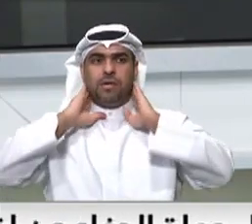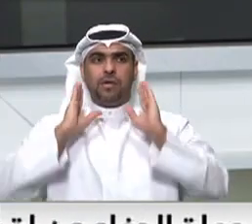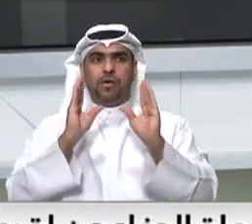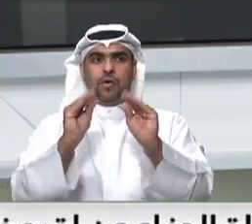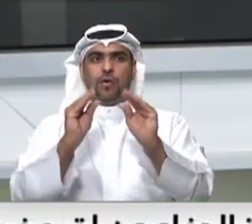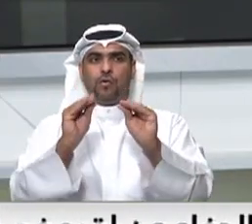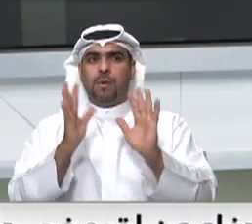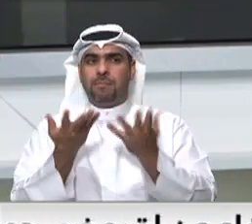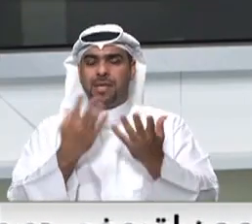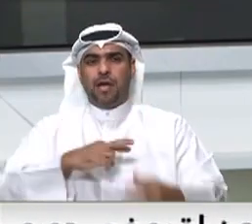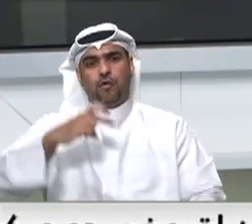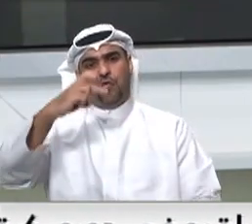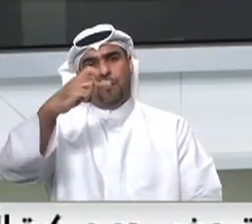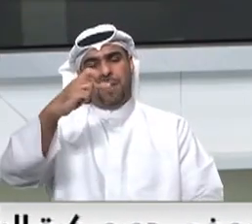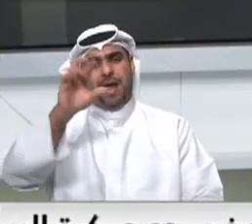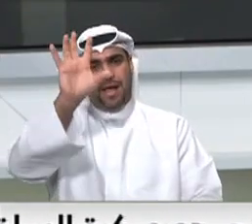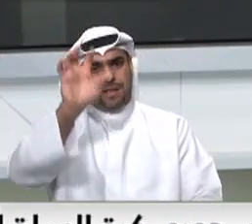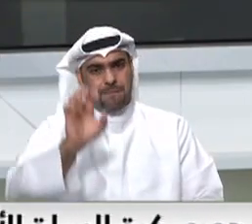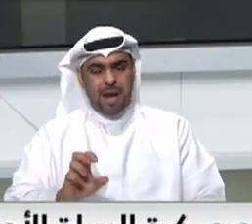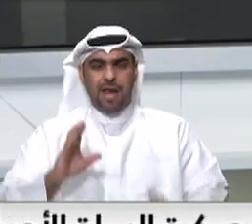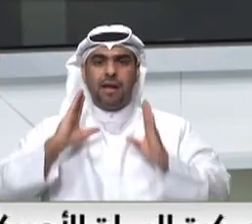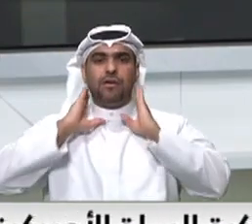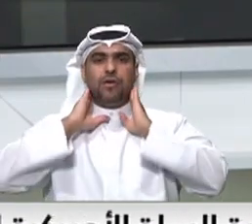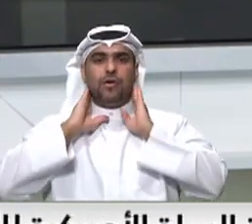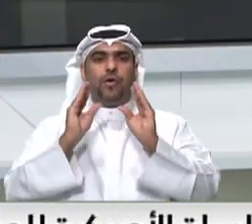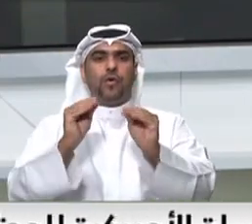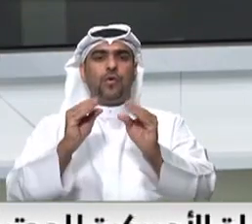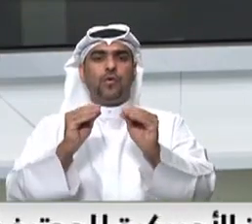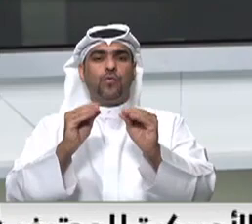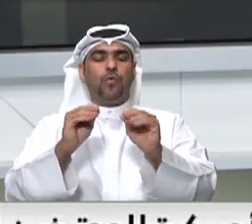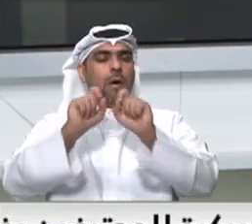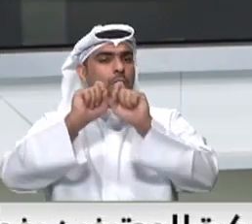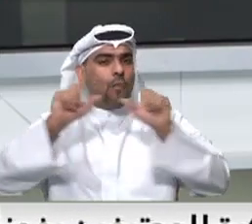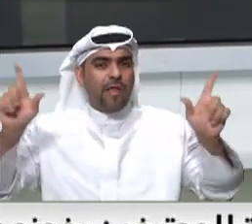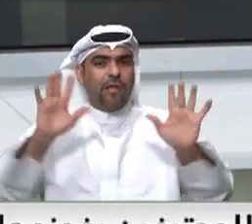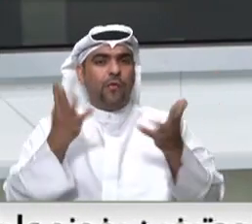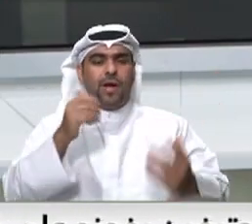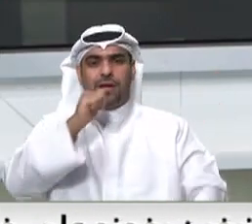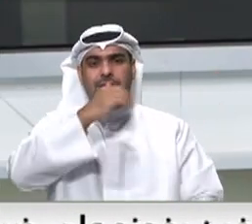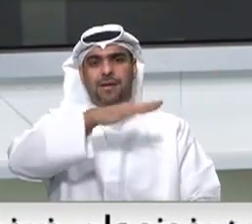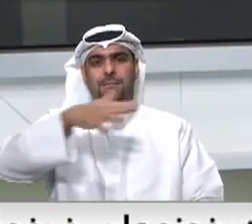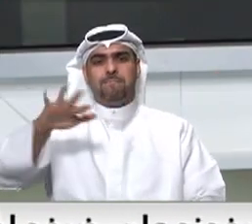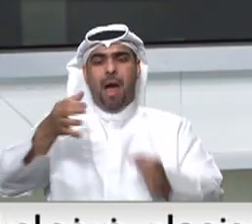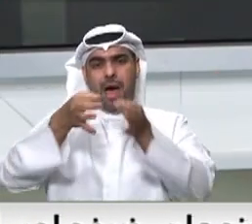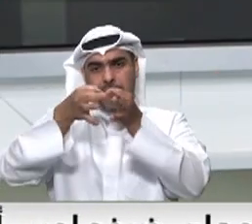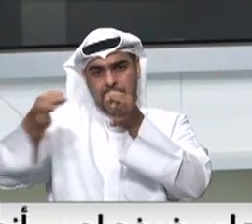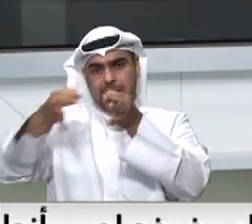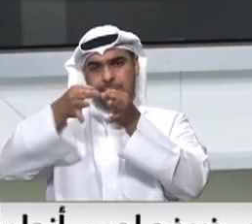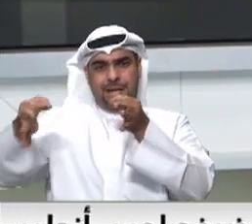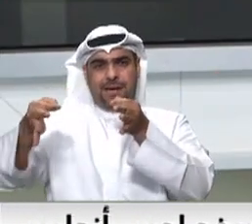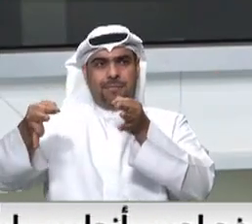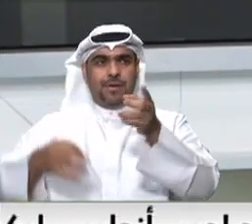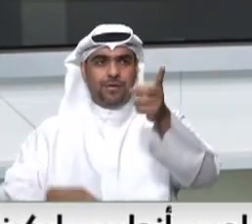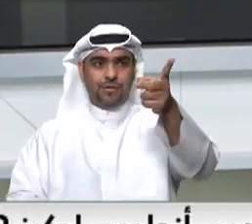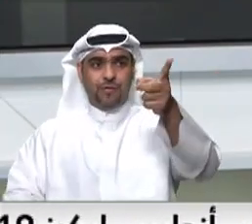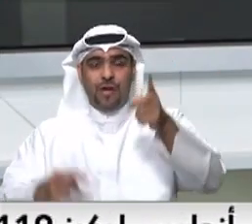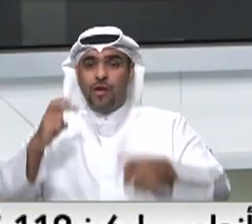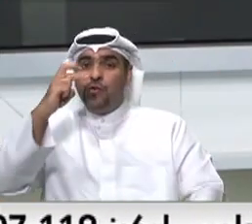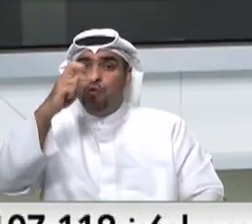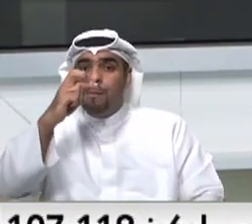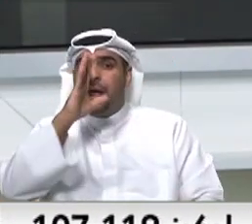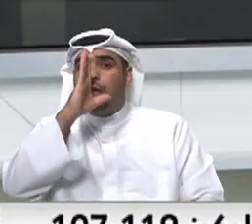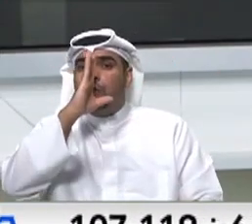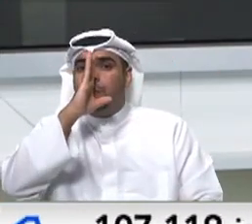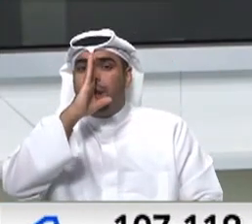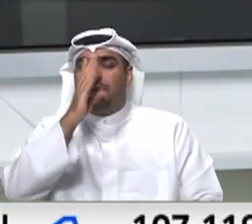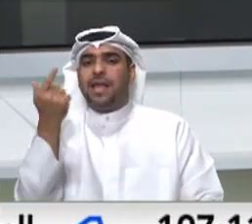على المناطق الساحليه وداخل البحر وايضا راح نلاحظ تكاثر السحب تدريجيا وعوده للاجواء القائمه الى القائمه جزئيا